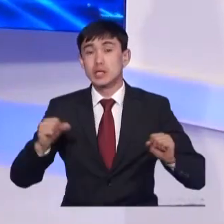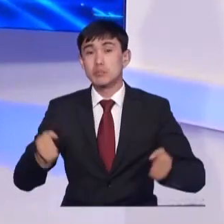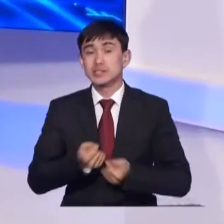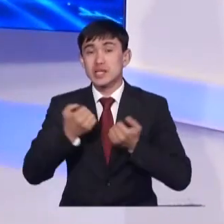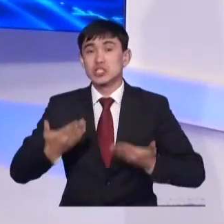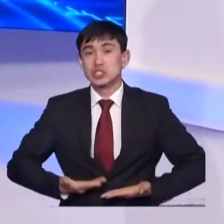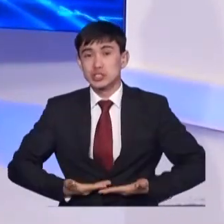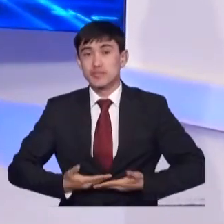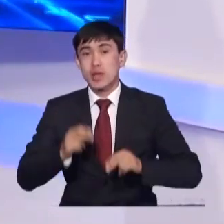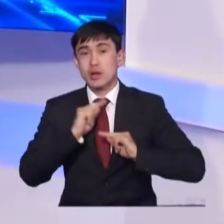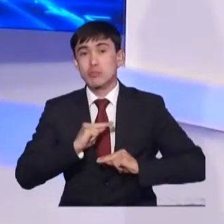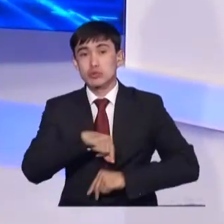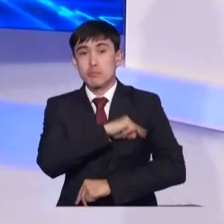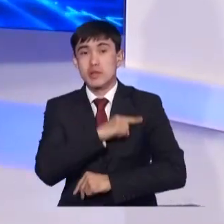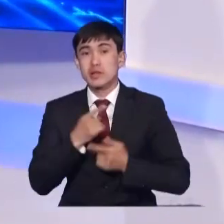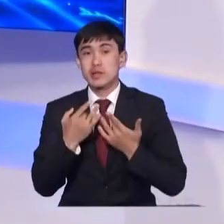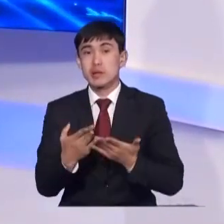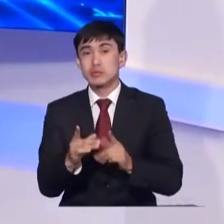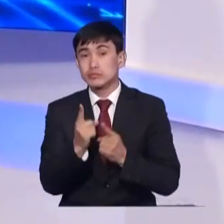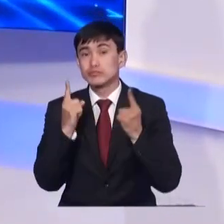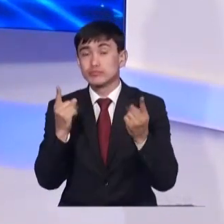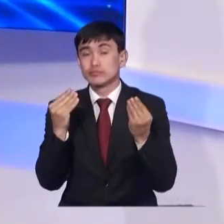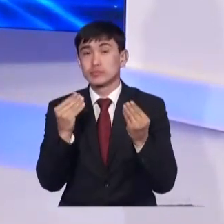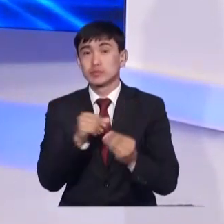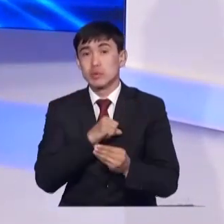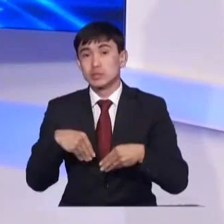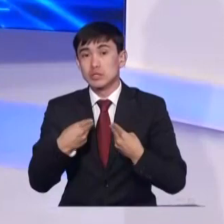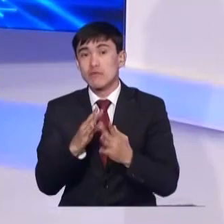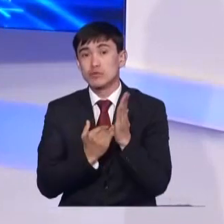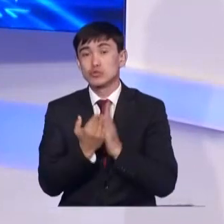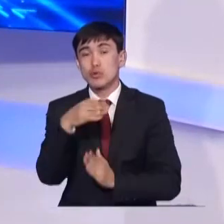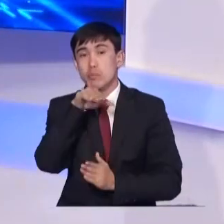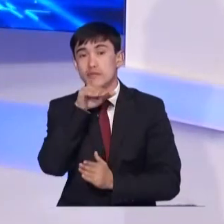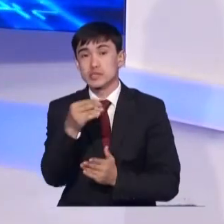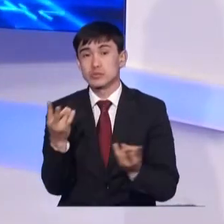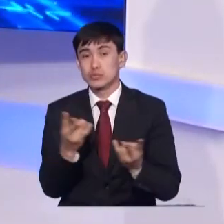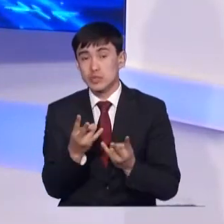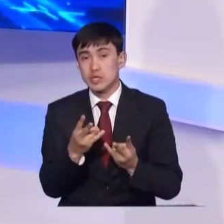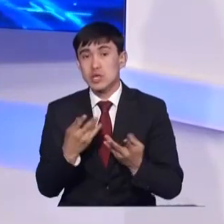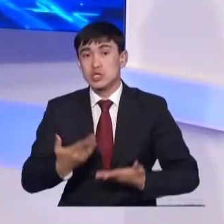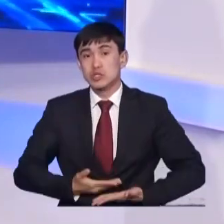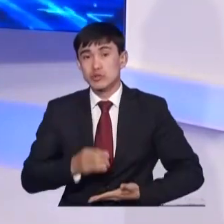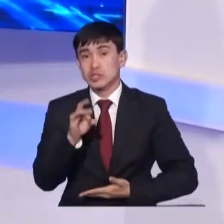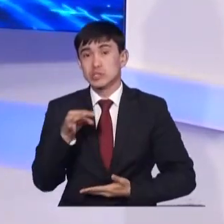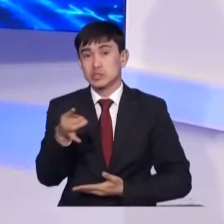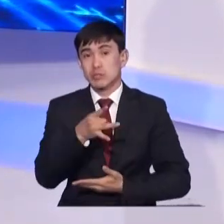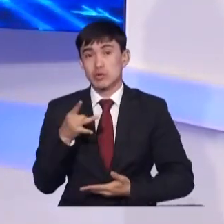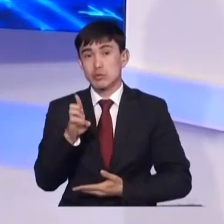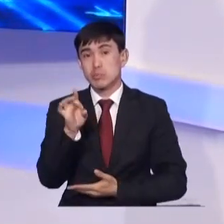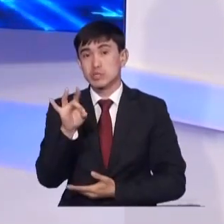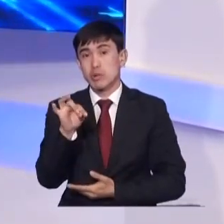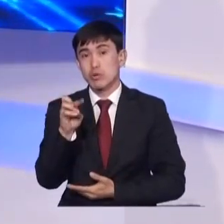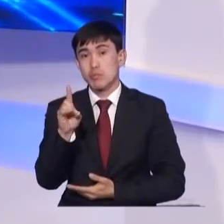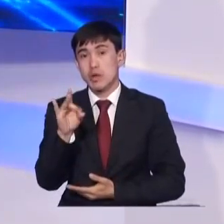спасая жизни работа медика требует колоссальной самоотдачи и высокого профессионализма жительница ескельдинский